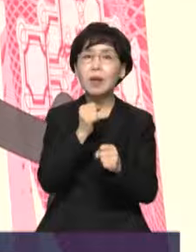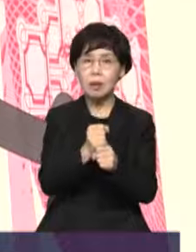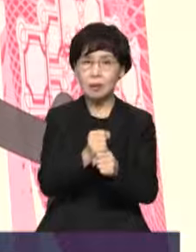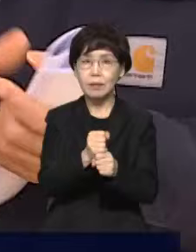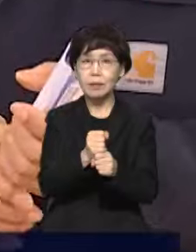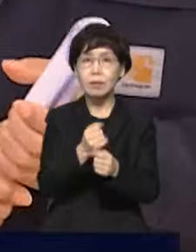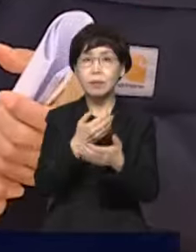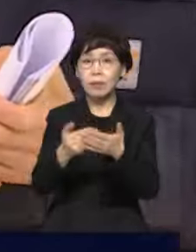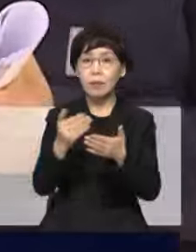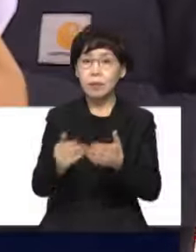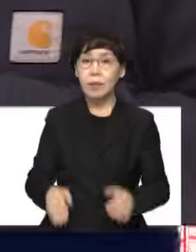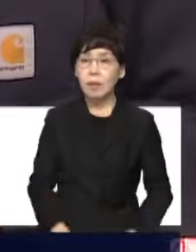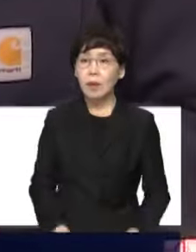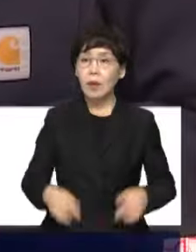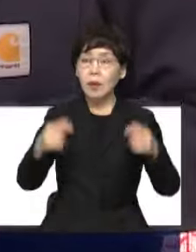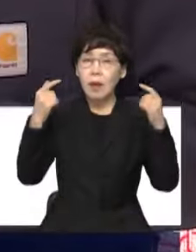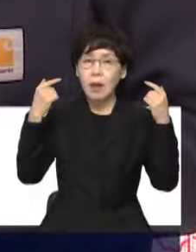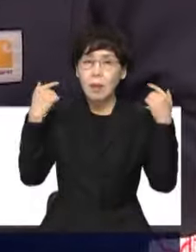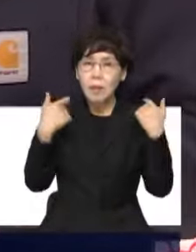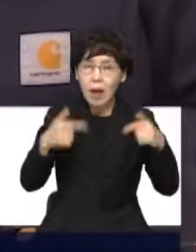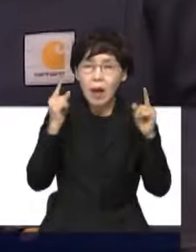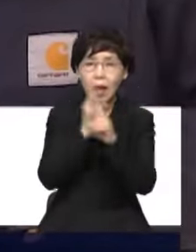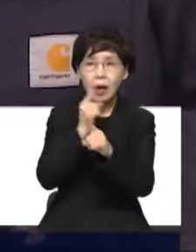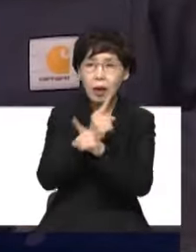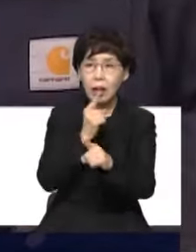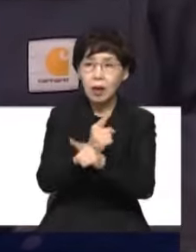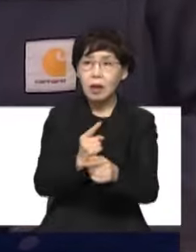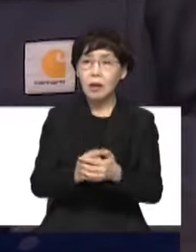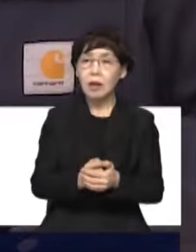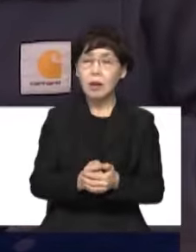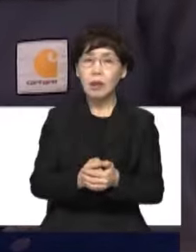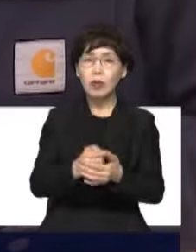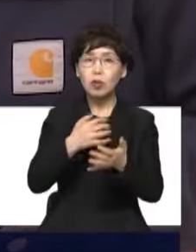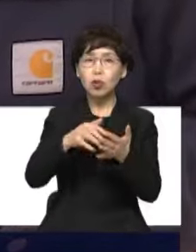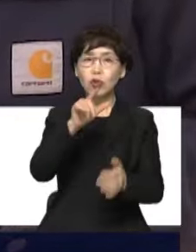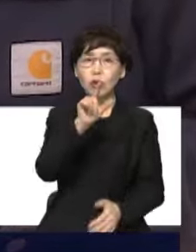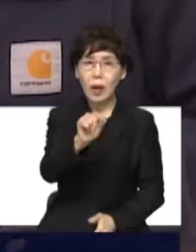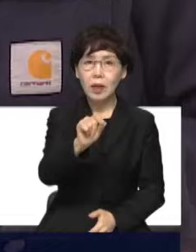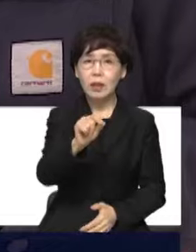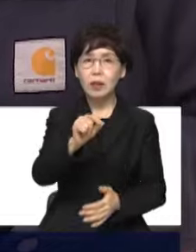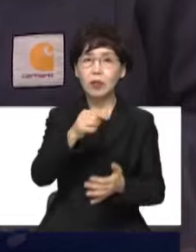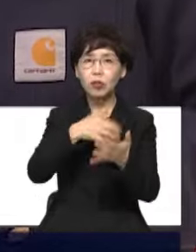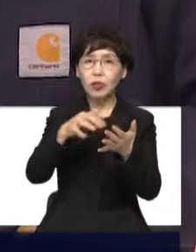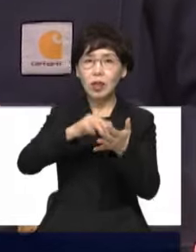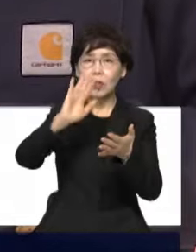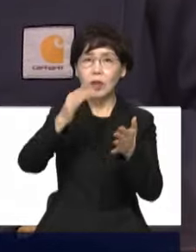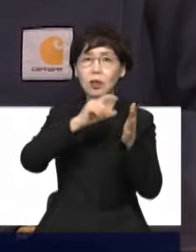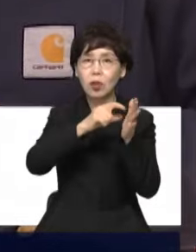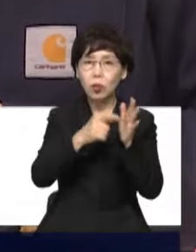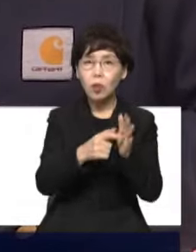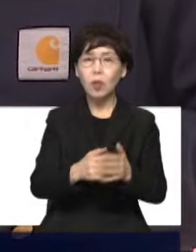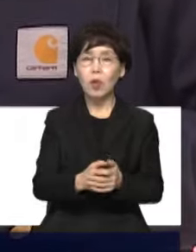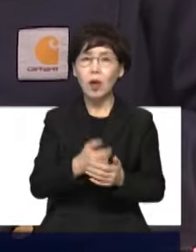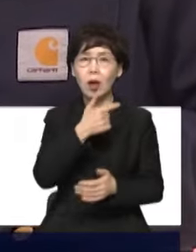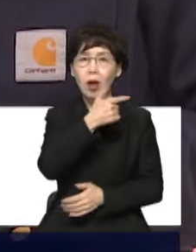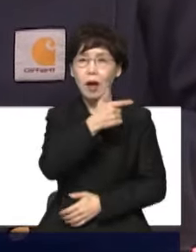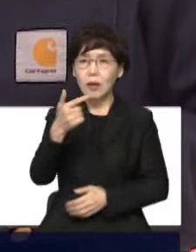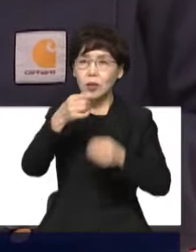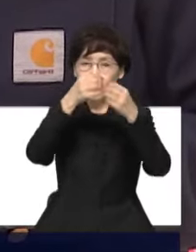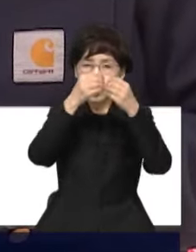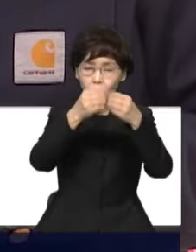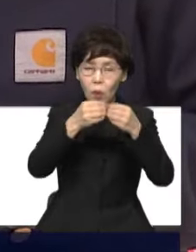것들입니다. 매일같이 엄청난 수만 장이 될 정도로 그 아주